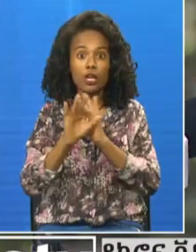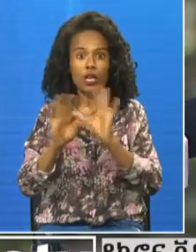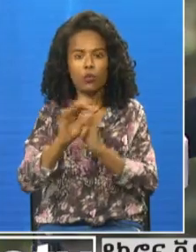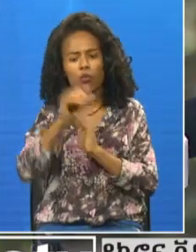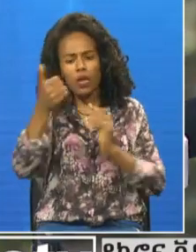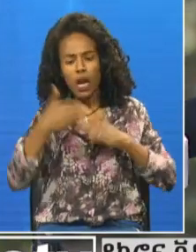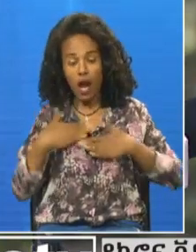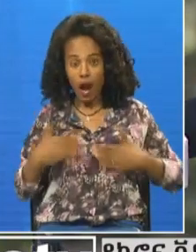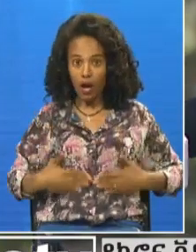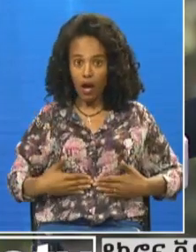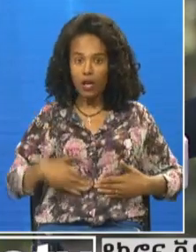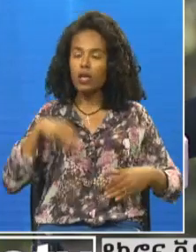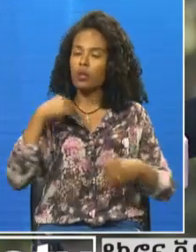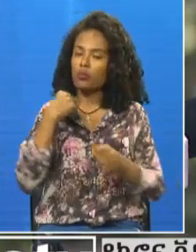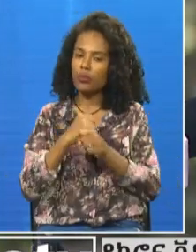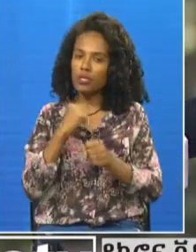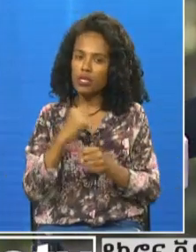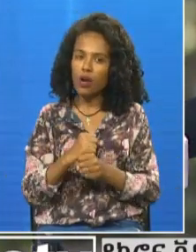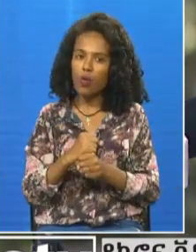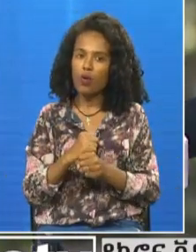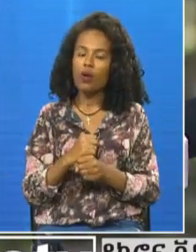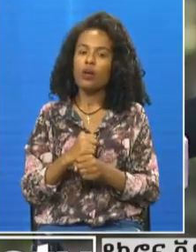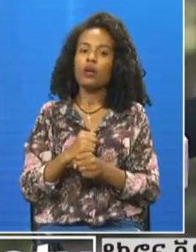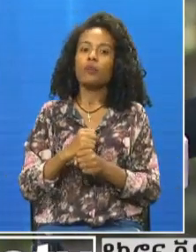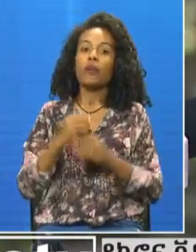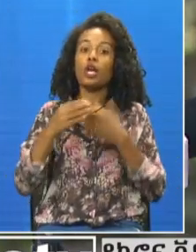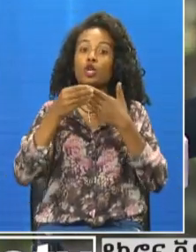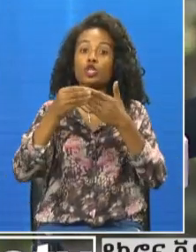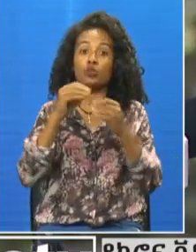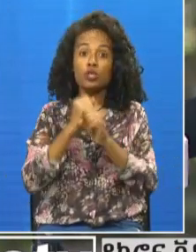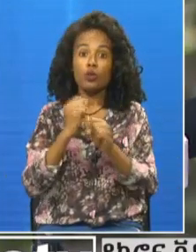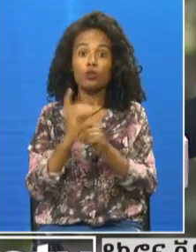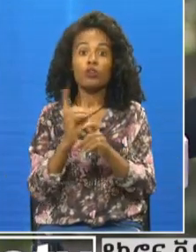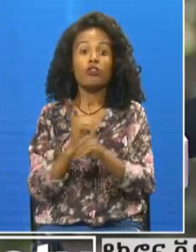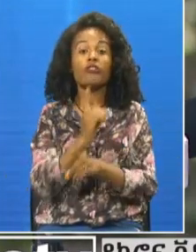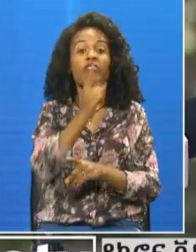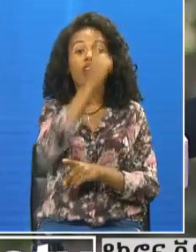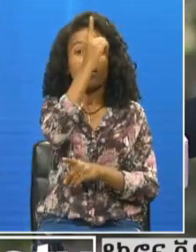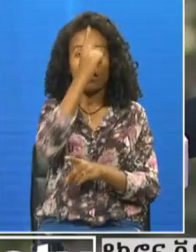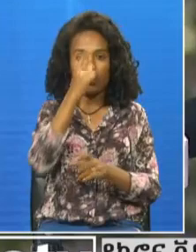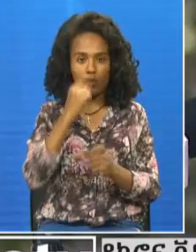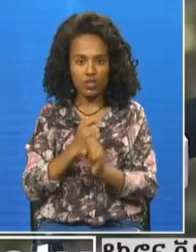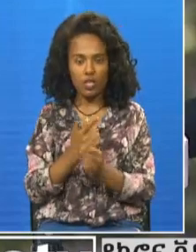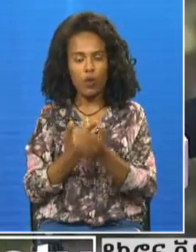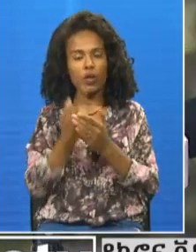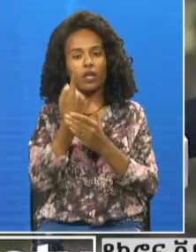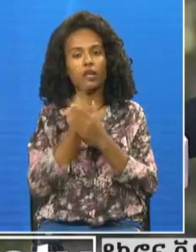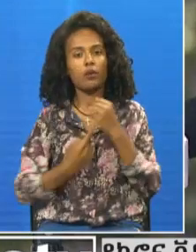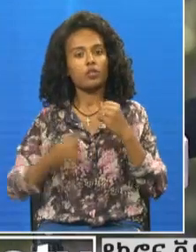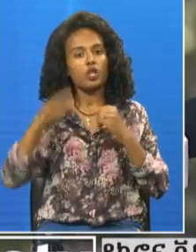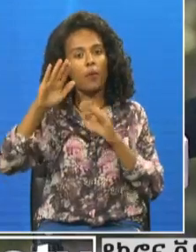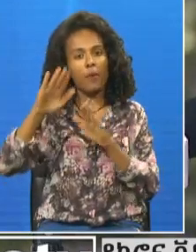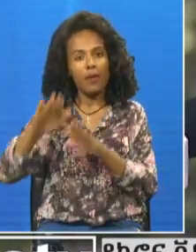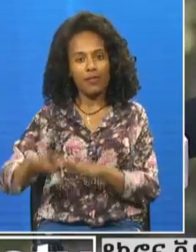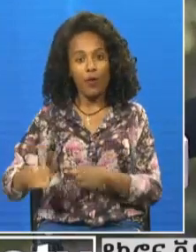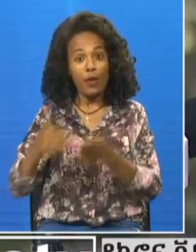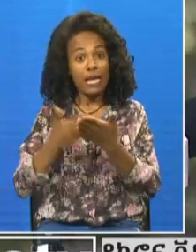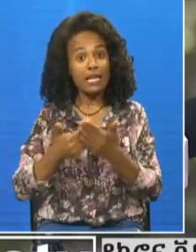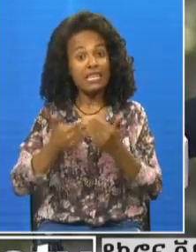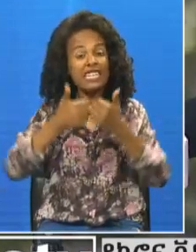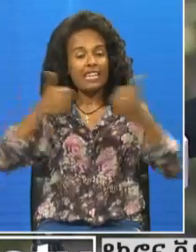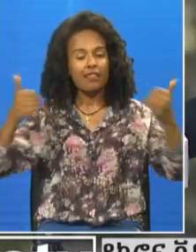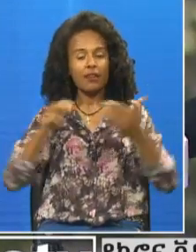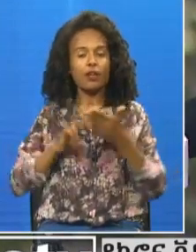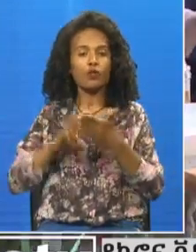ከማህበረሰቡ ውስጥም ኮንታክታቸው ያልታወቀ ሰዎች በቫይረሱ ተይዞ በመገኘታቸው ይህንን የቤት ለቤት